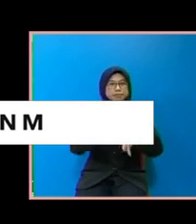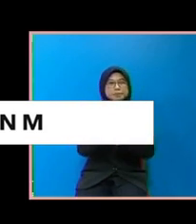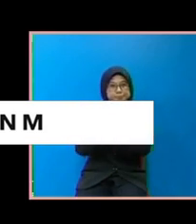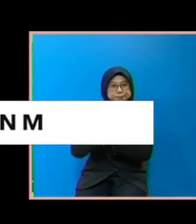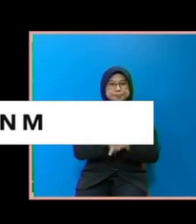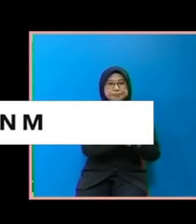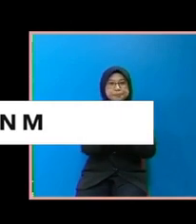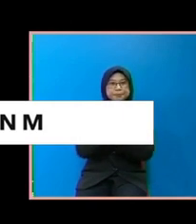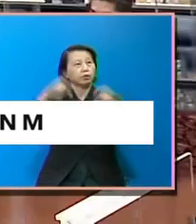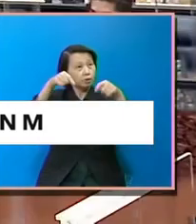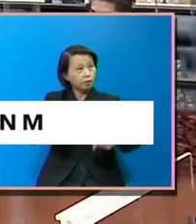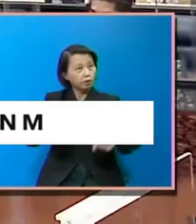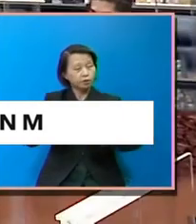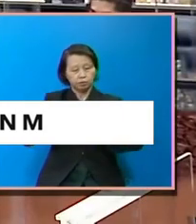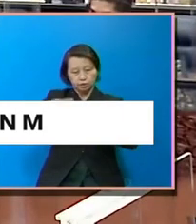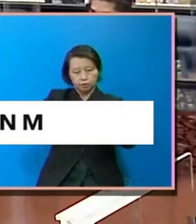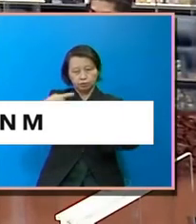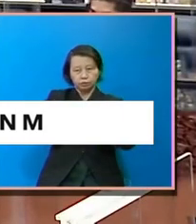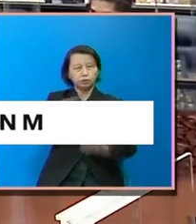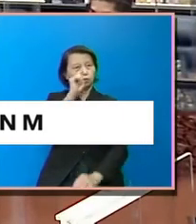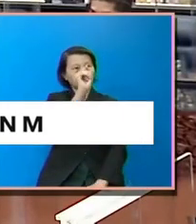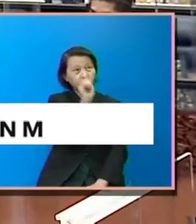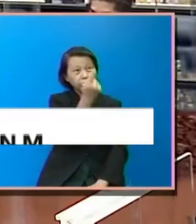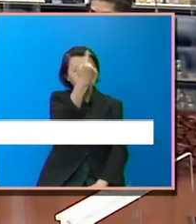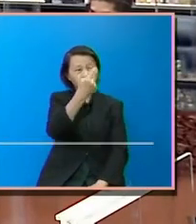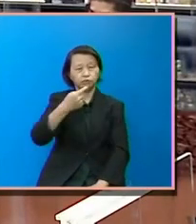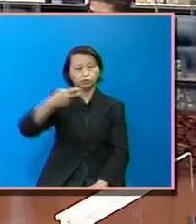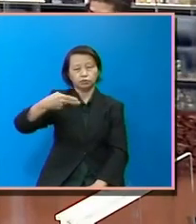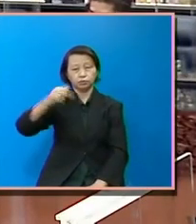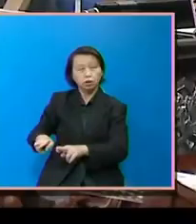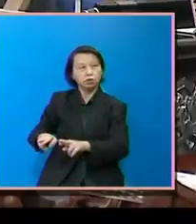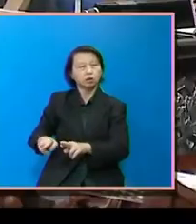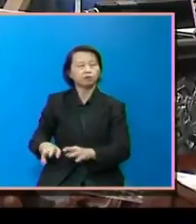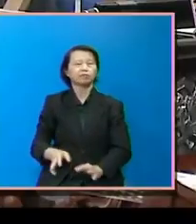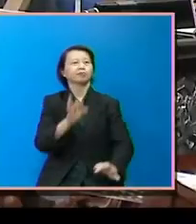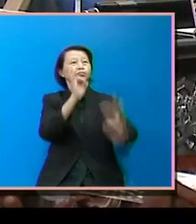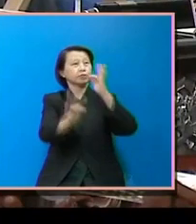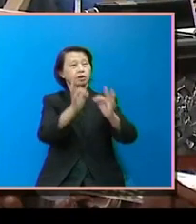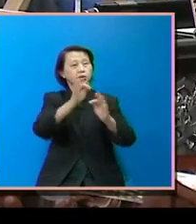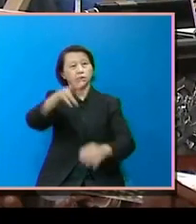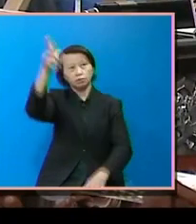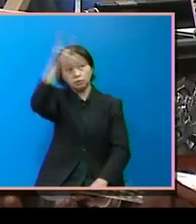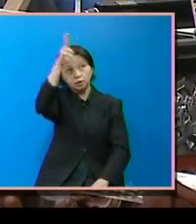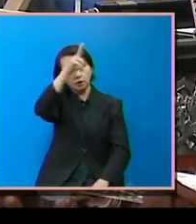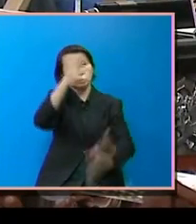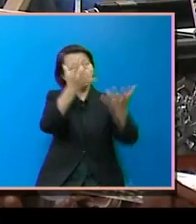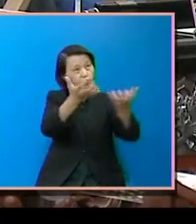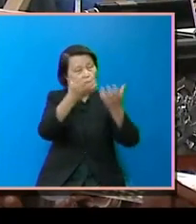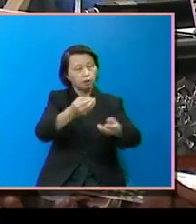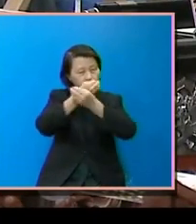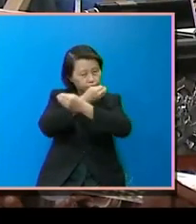membiarkan rakyat menderita malah sentiasa bergerak dan bertindak untuk menyelamatkan nyawa dan kehidupan rakyat